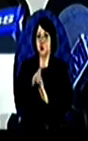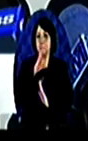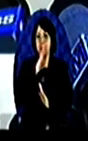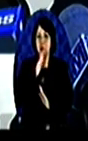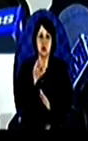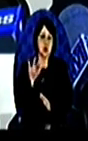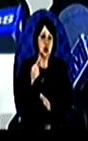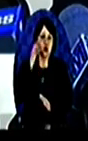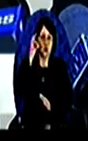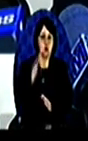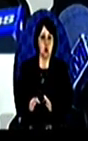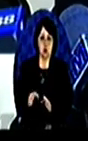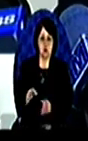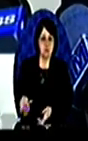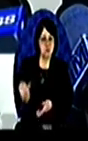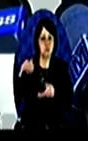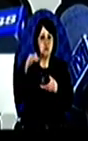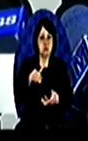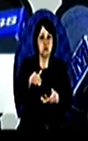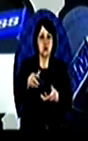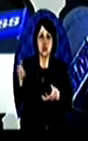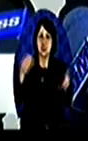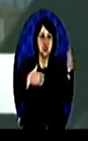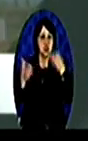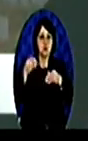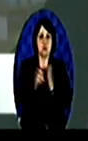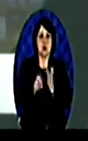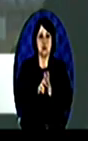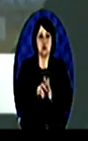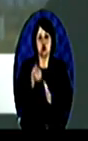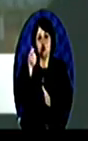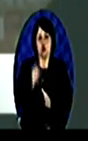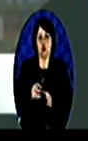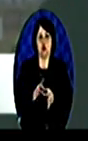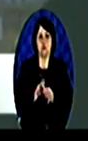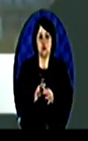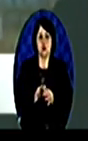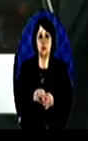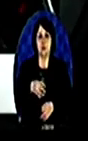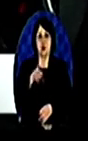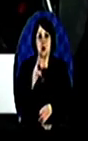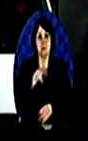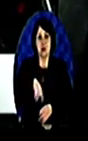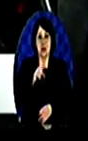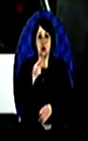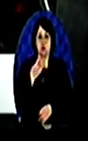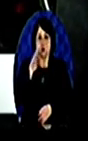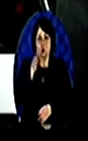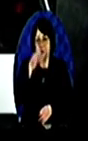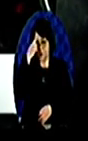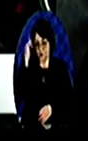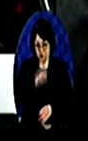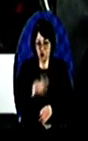хэдэн хувийн гаргаад тавихад ямар боломж олдсоо бүрдэх вэ гэдгээс л их хамаар. Тус компани 14% Монголын 2 сая гаруй хүн